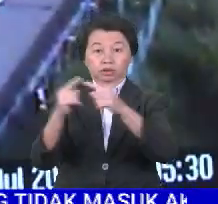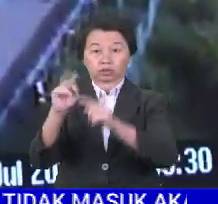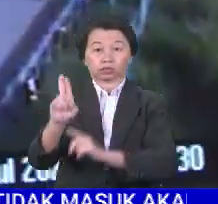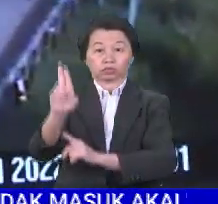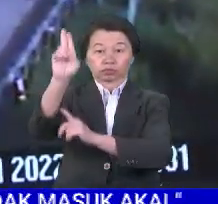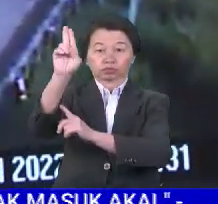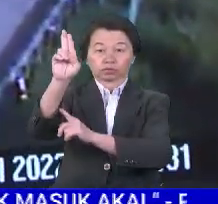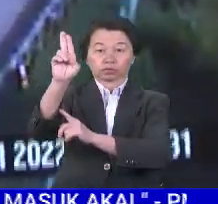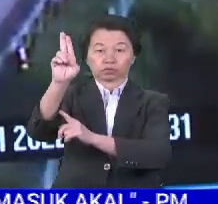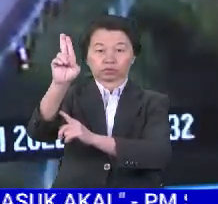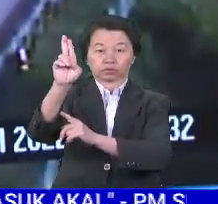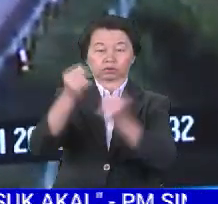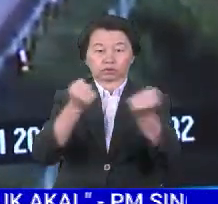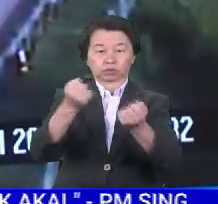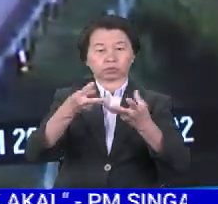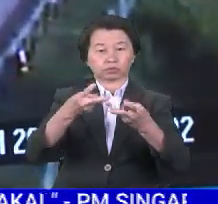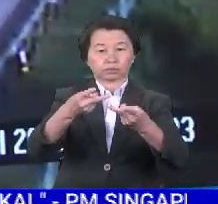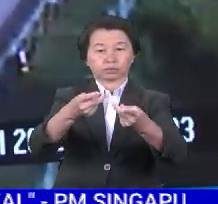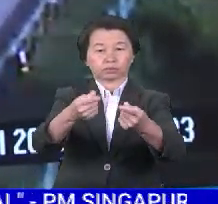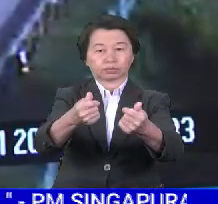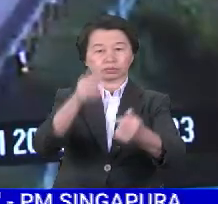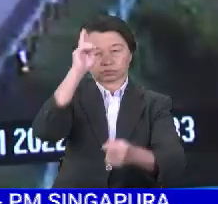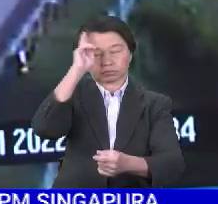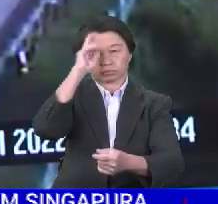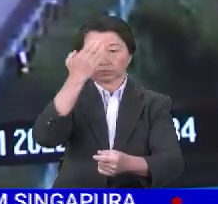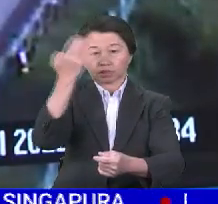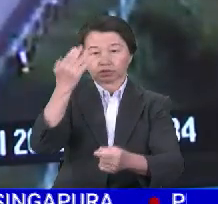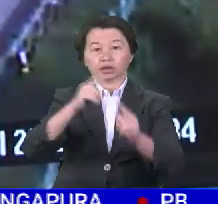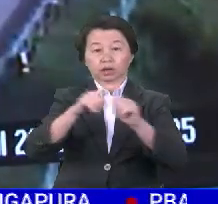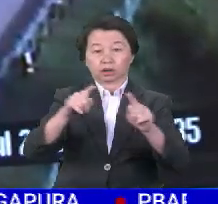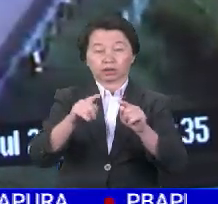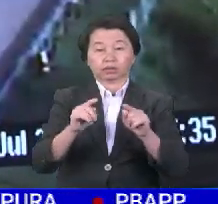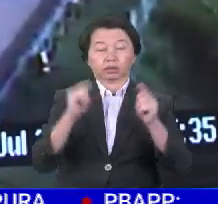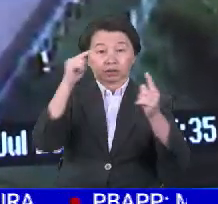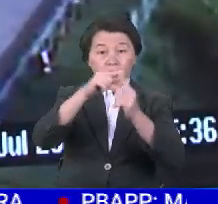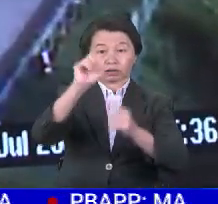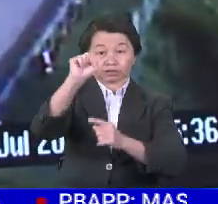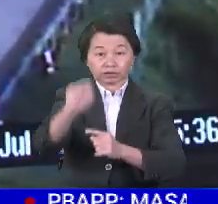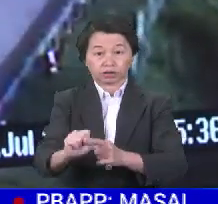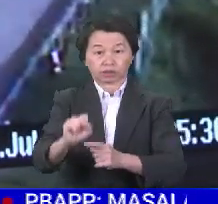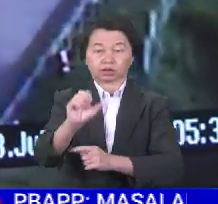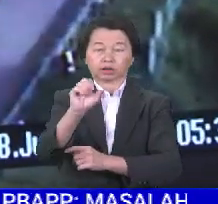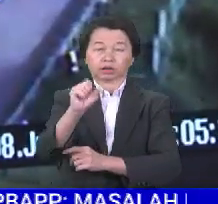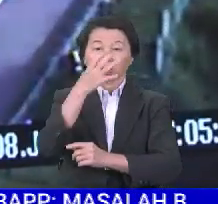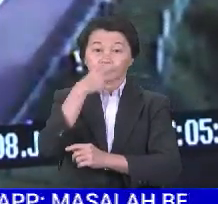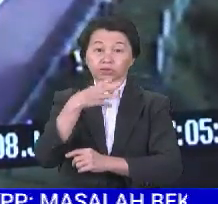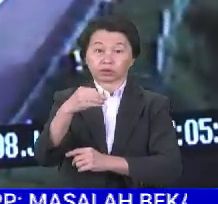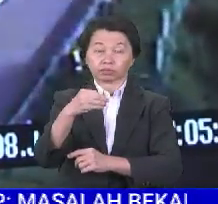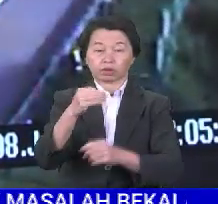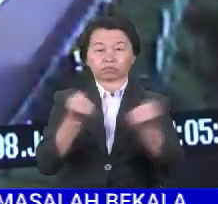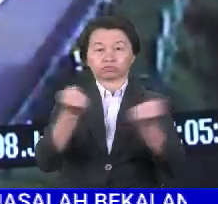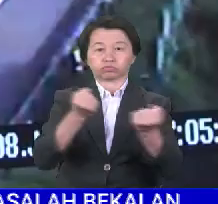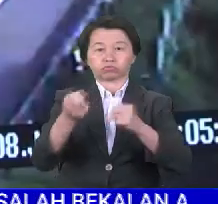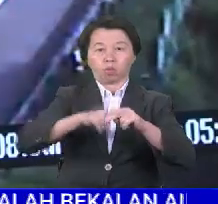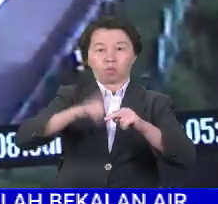utara, kenderaan bergerak lancar seperti biasa, namun ke arah selatan ataupun ke Seremban berlaku peningkatan